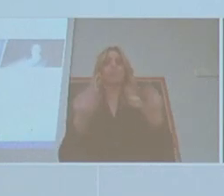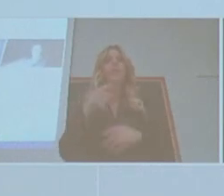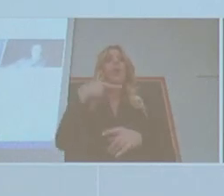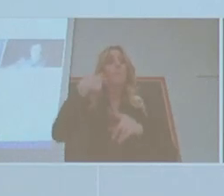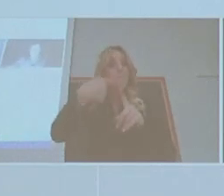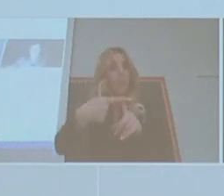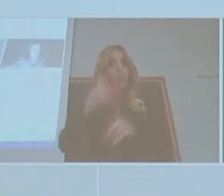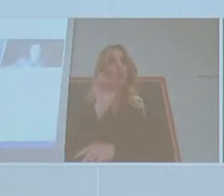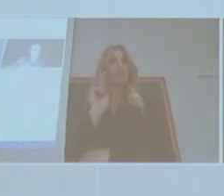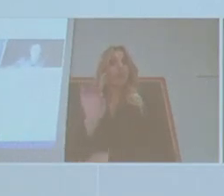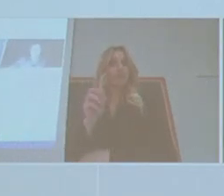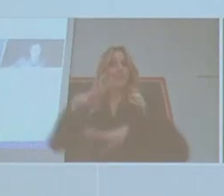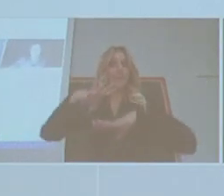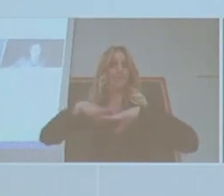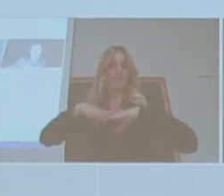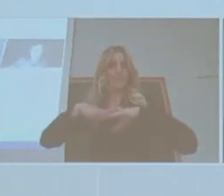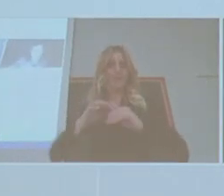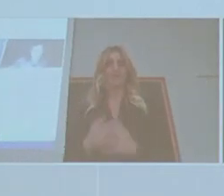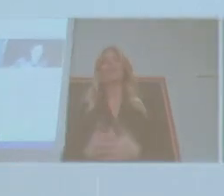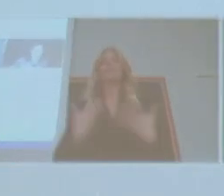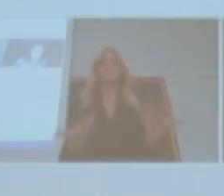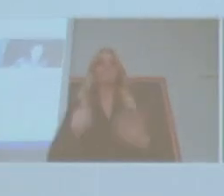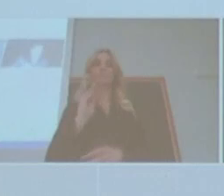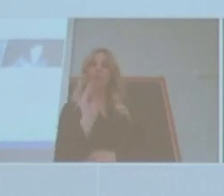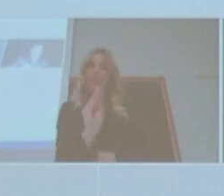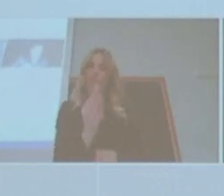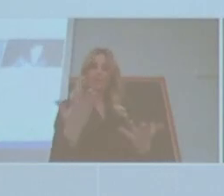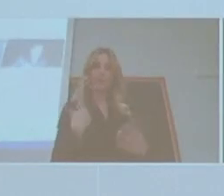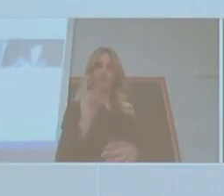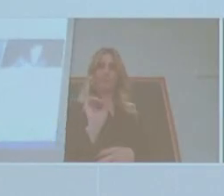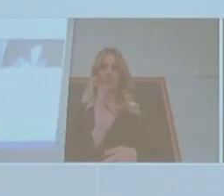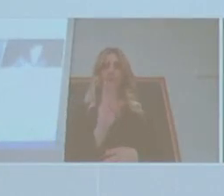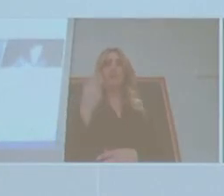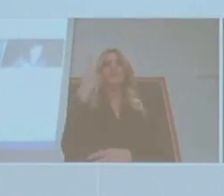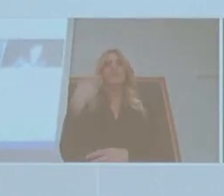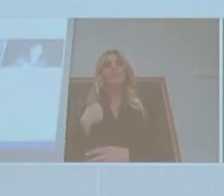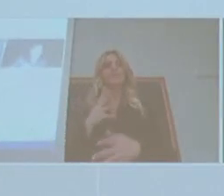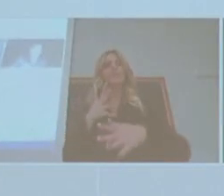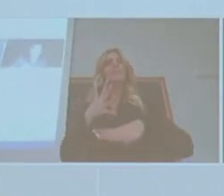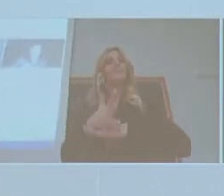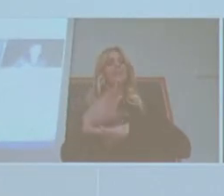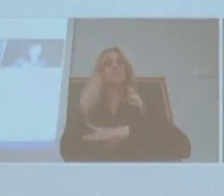matematica. Ecco, professoressa, al di là di un intervento anche qui, in termini generali